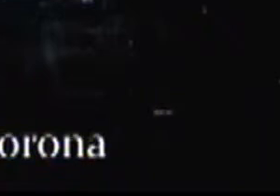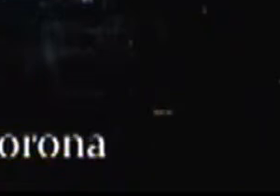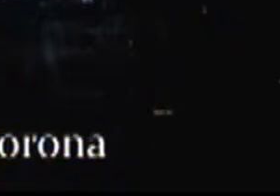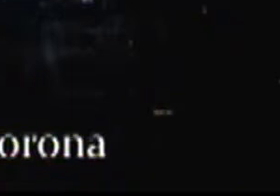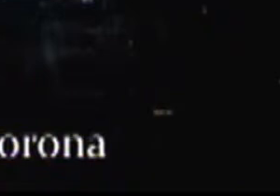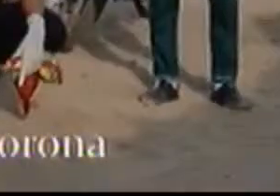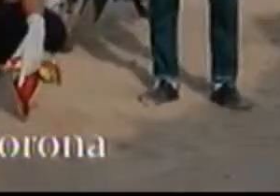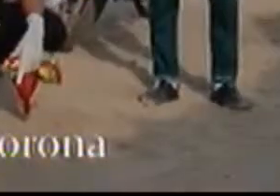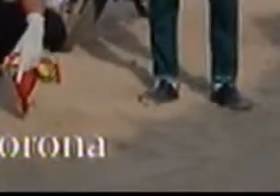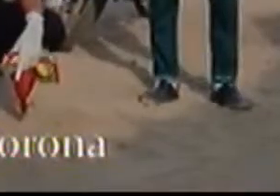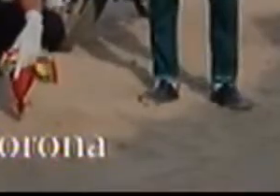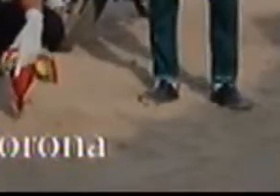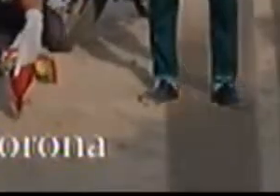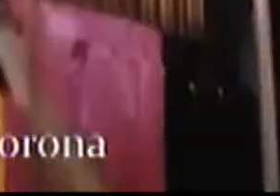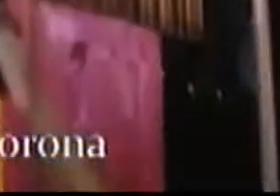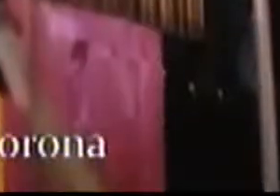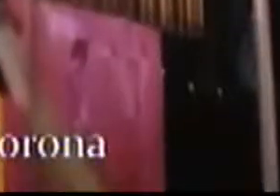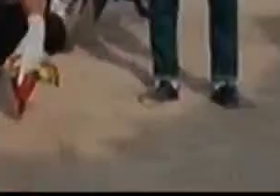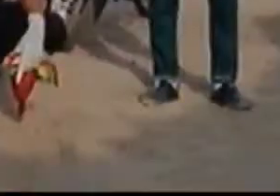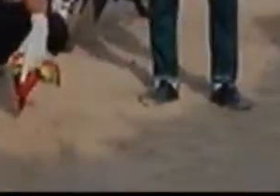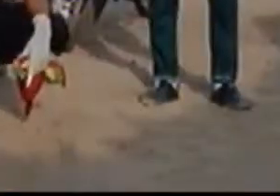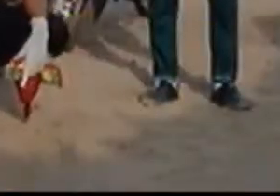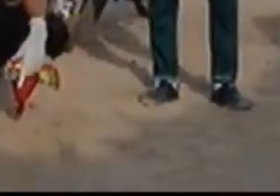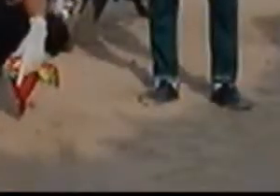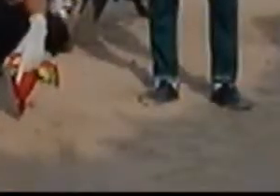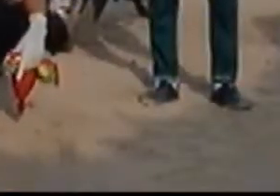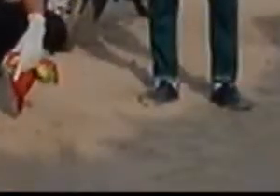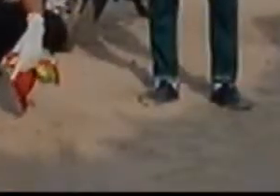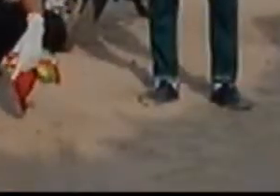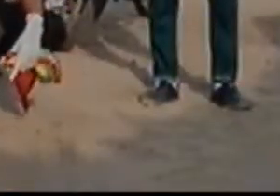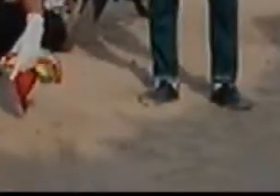Fight corona virus, fight